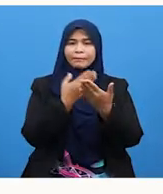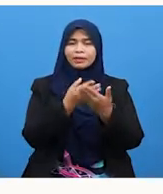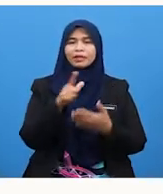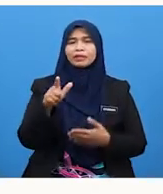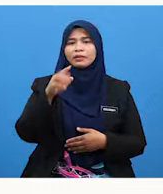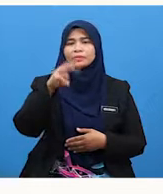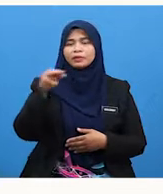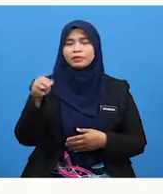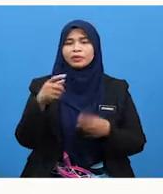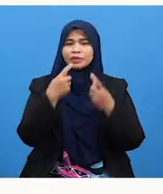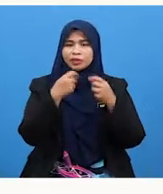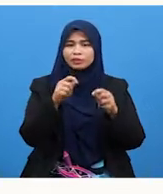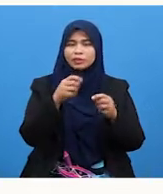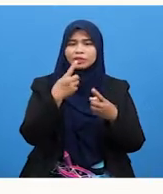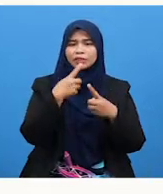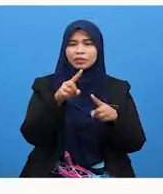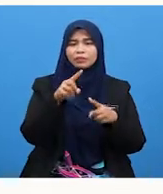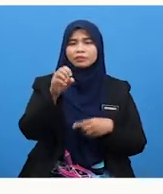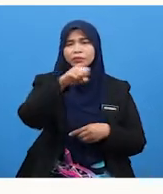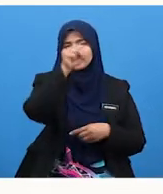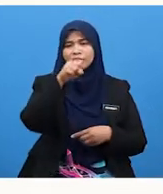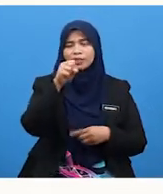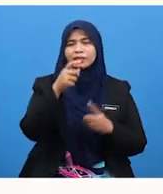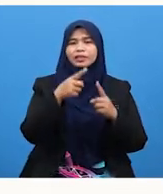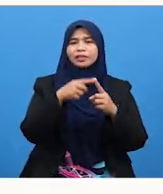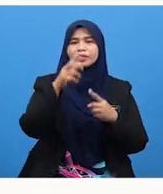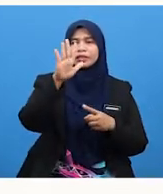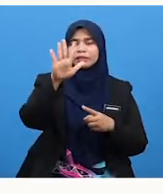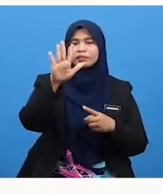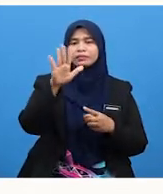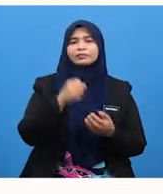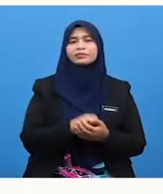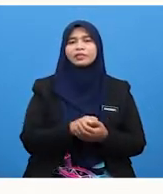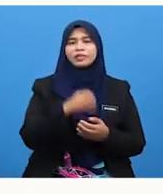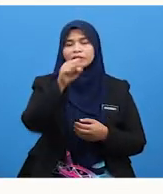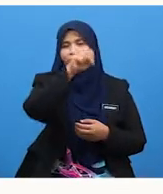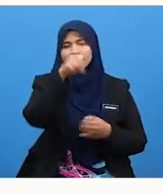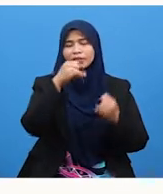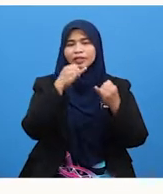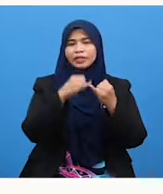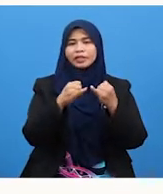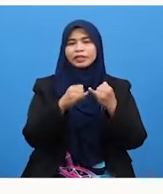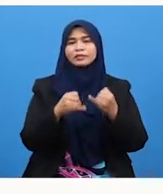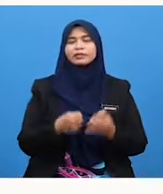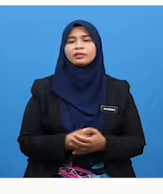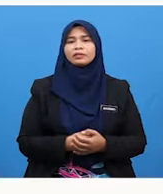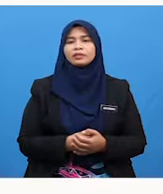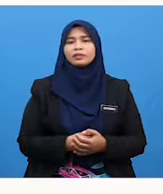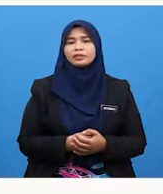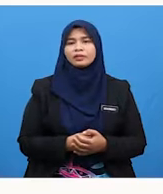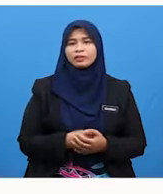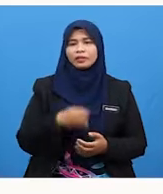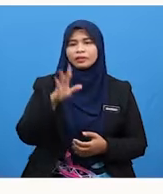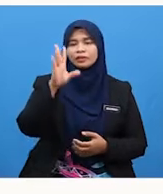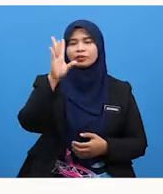Baiklah murid-murid, cuba jawab soalan yang kelima iaitu soalan terakhir. Bundarkan